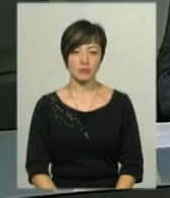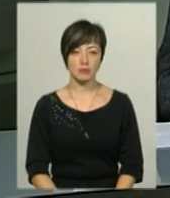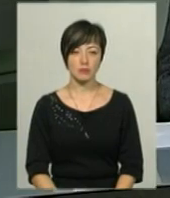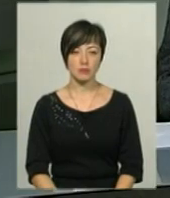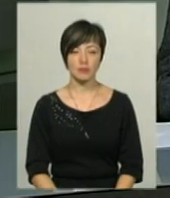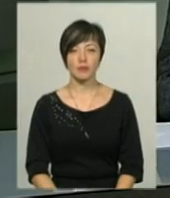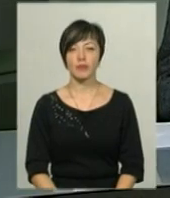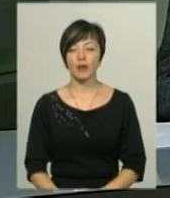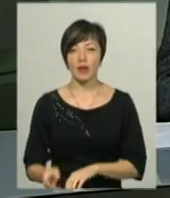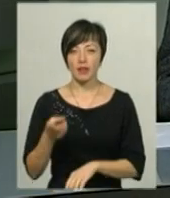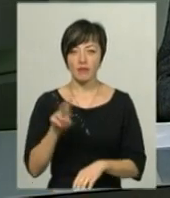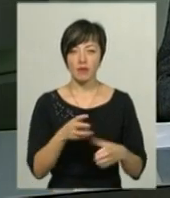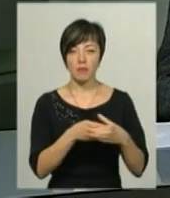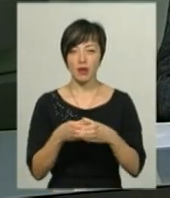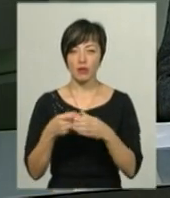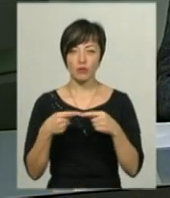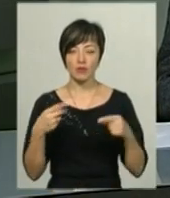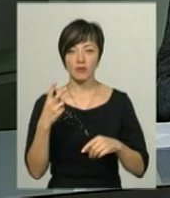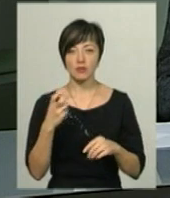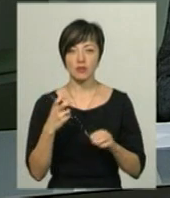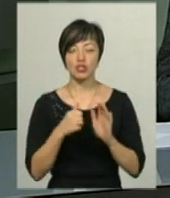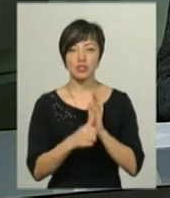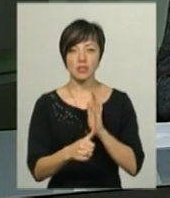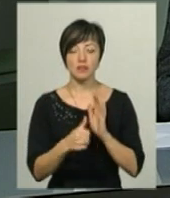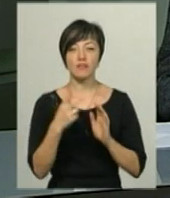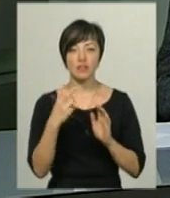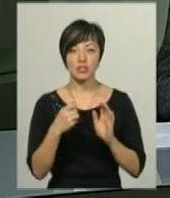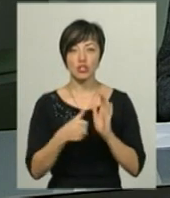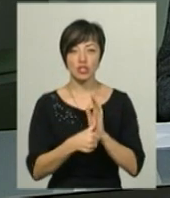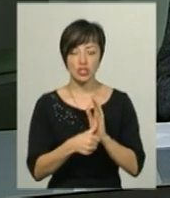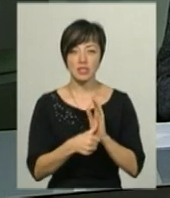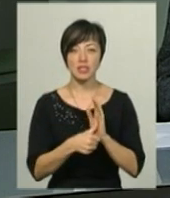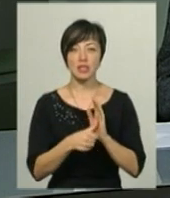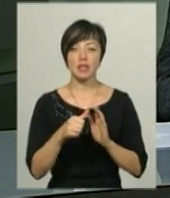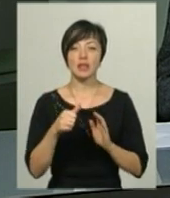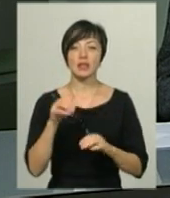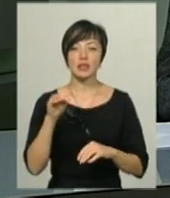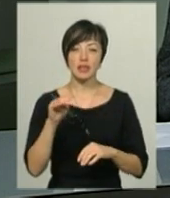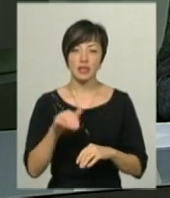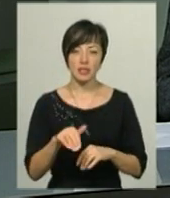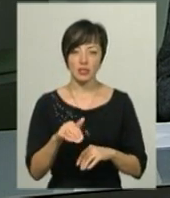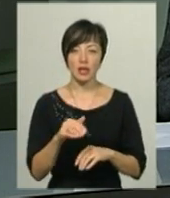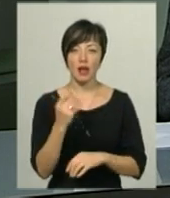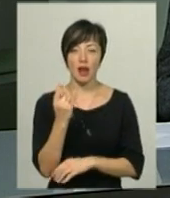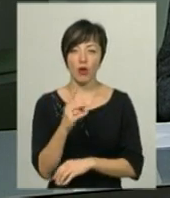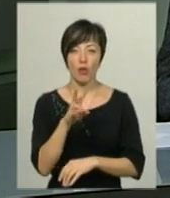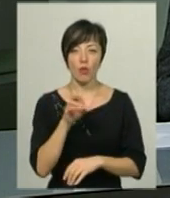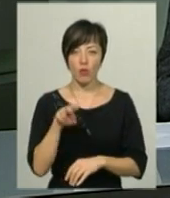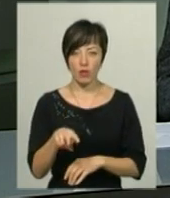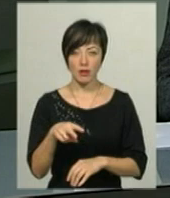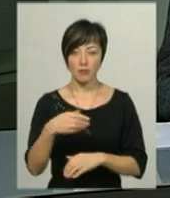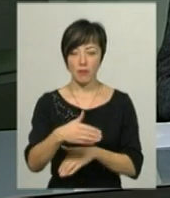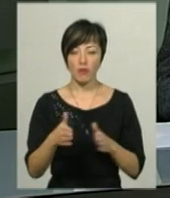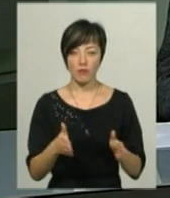На дві партії товару, а це 206 тисяч ляльок ЛОЛ, 194 тисячі 400